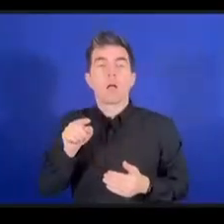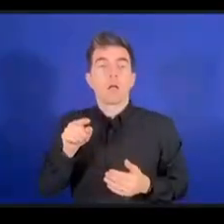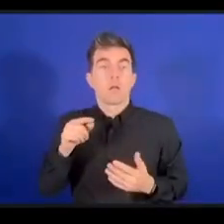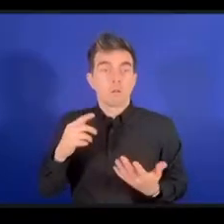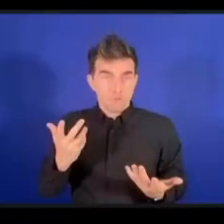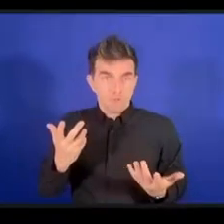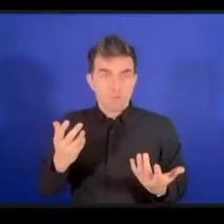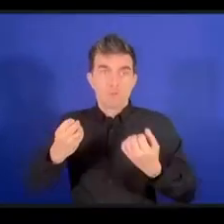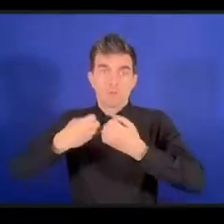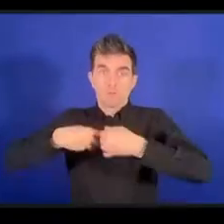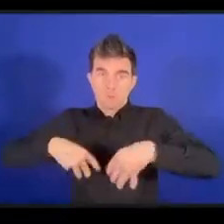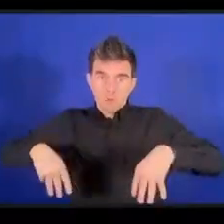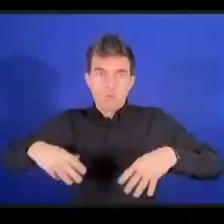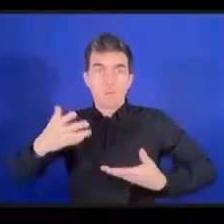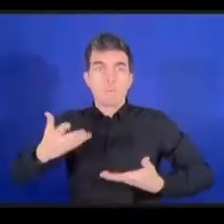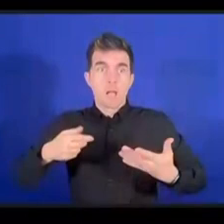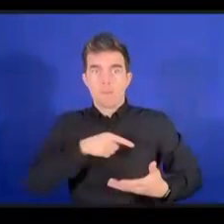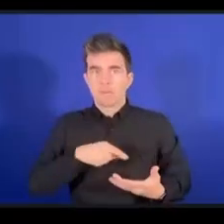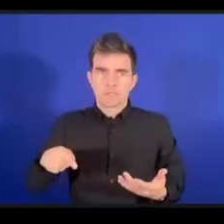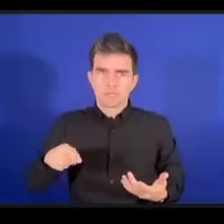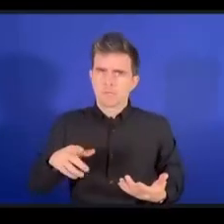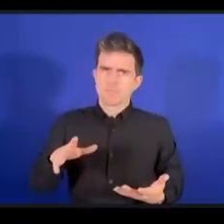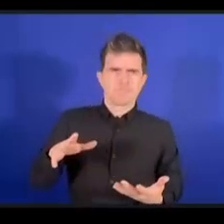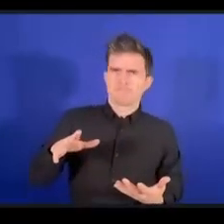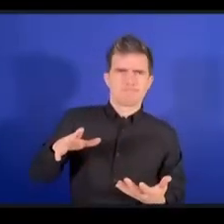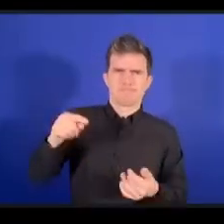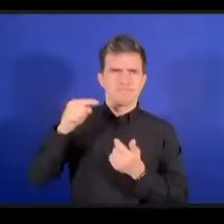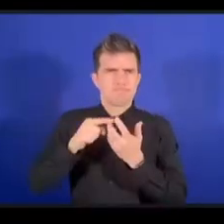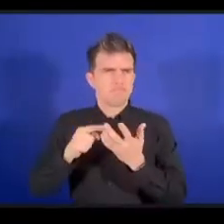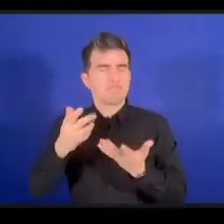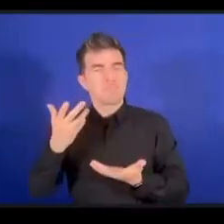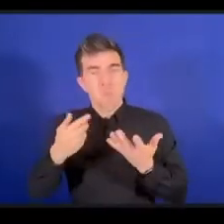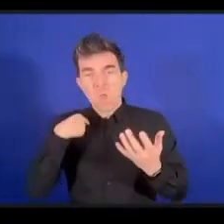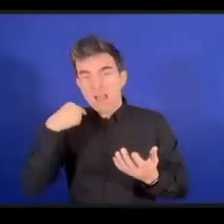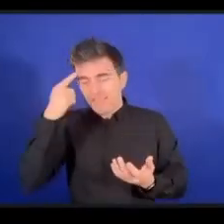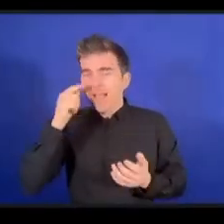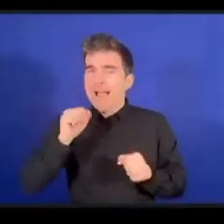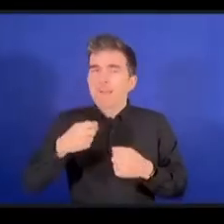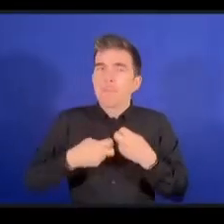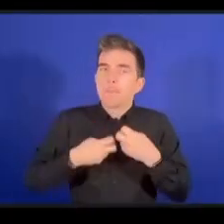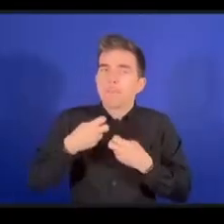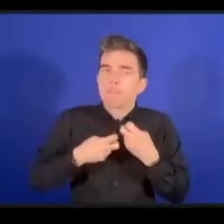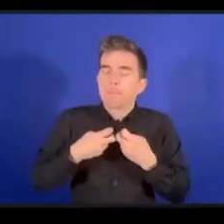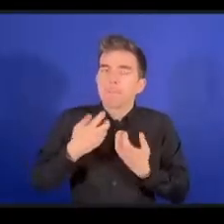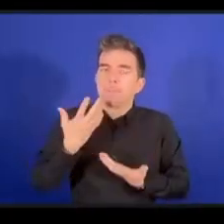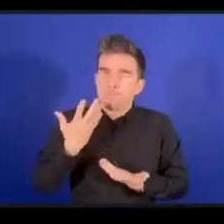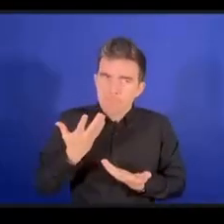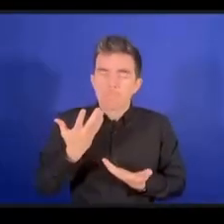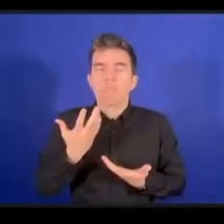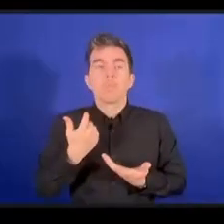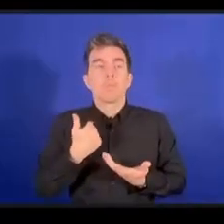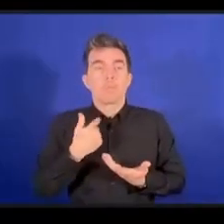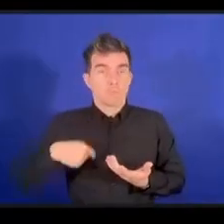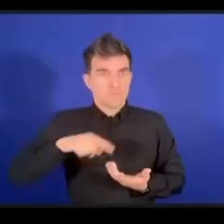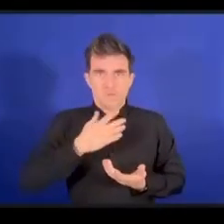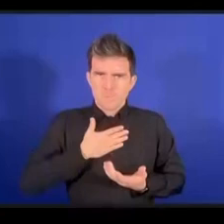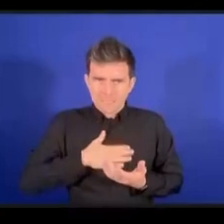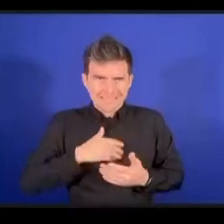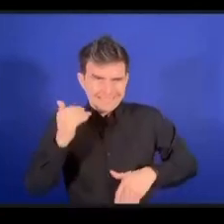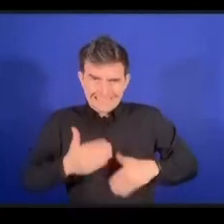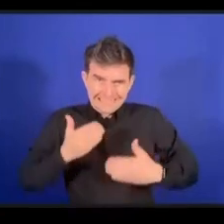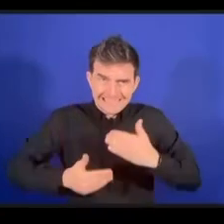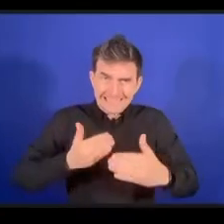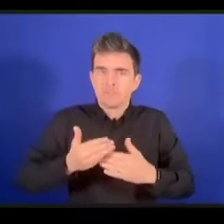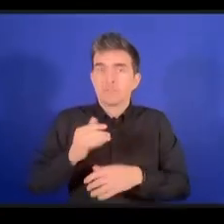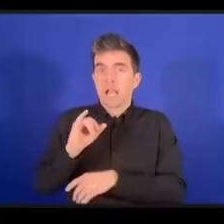我们这个联盟是正好相反的，所以呢我觉得这是一种矛盾，可能会出问题，所以